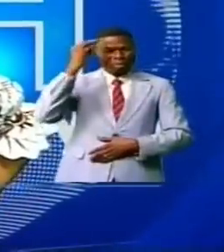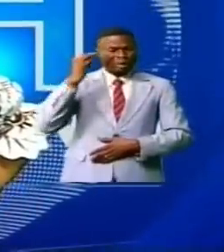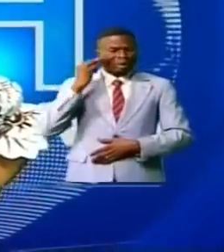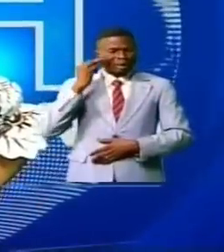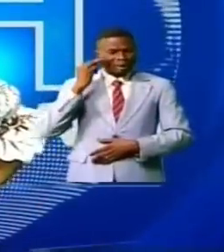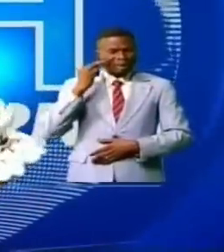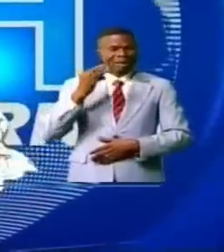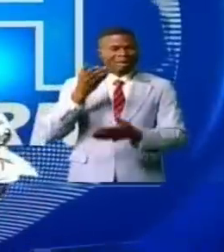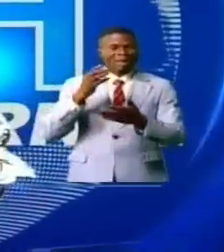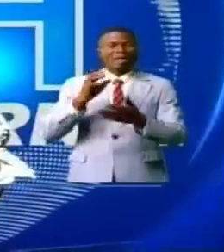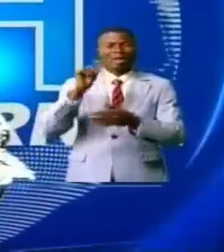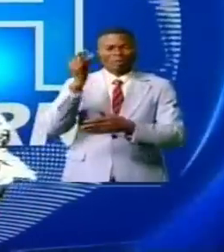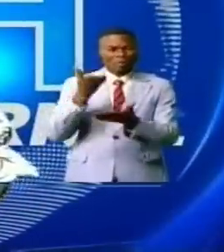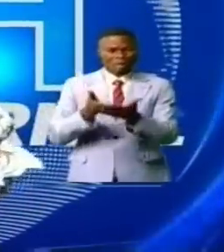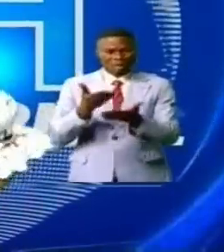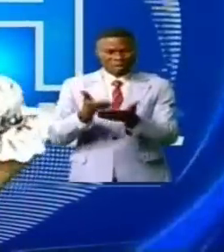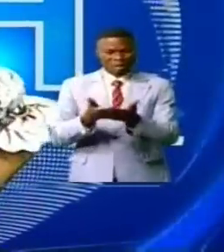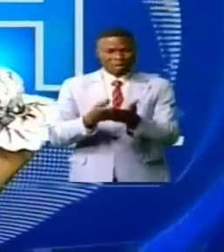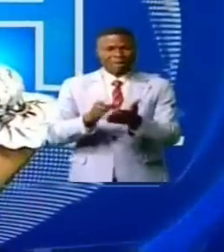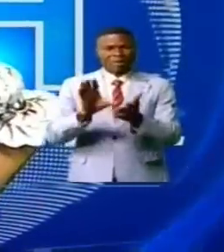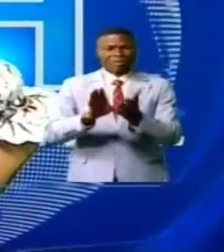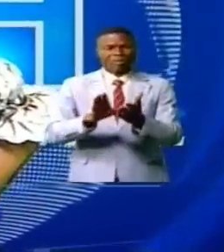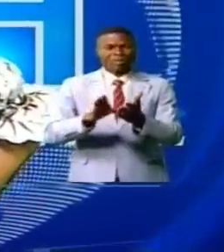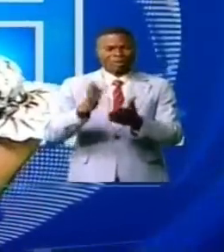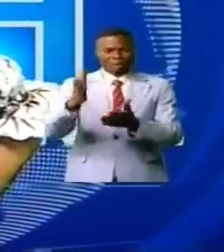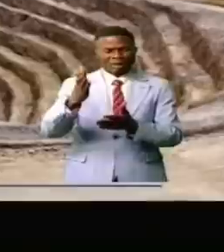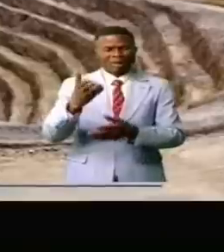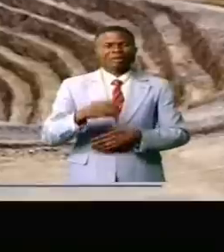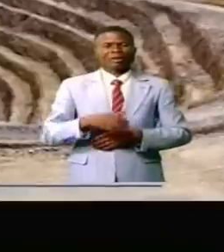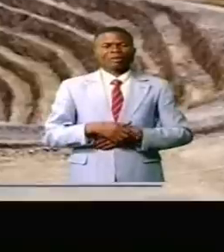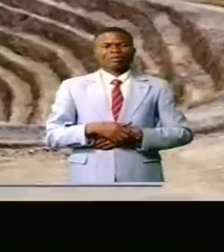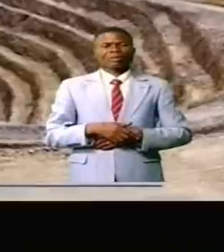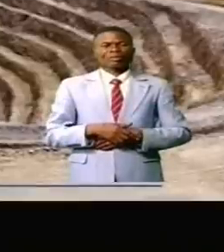tutelle Antoinette Sambakalambay et Jeunie Chabani.